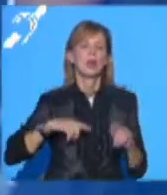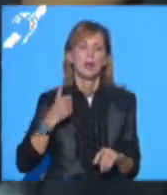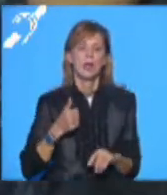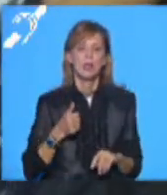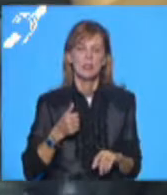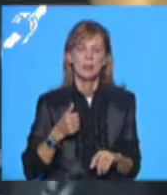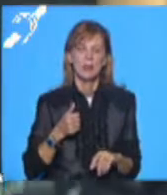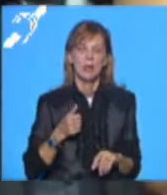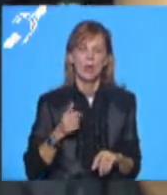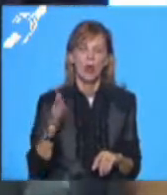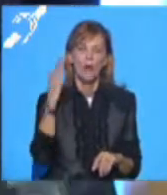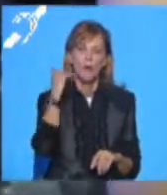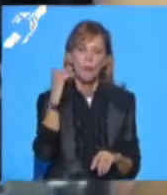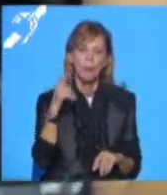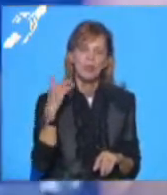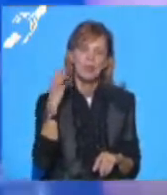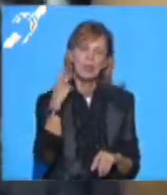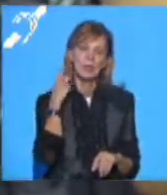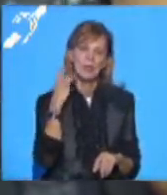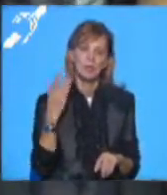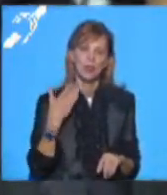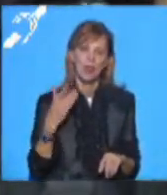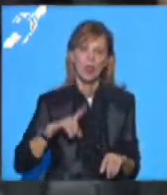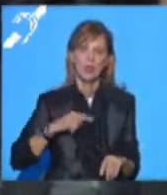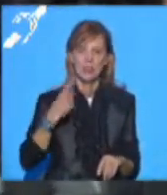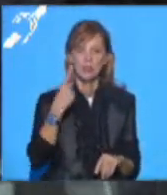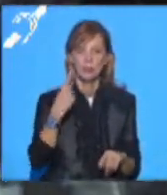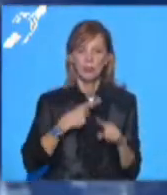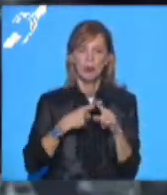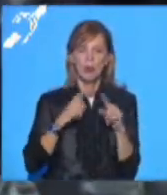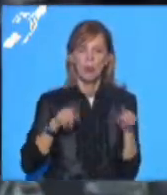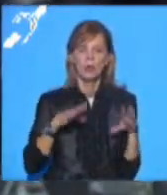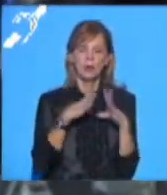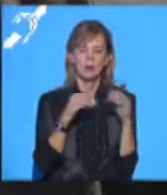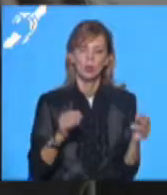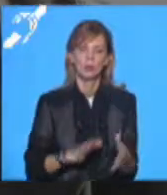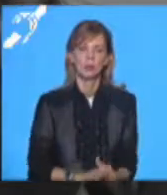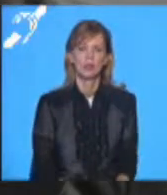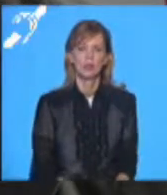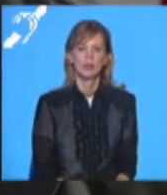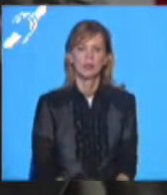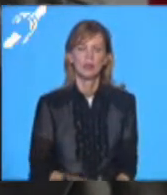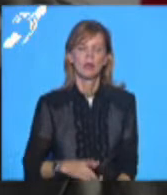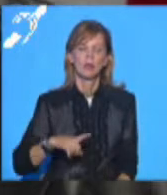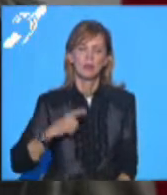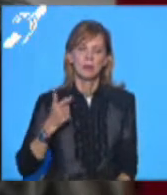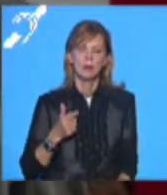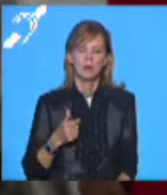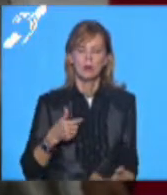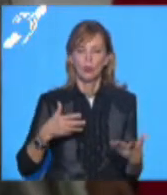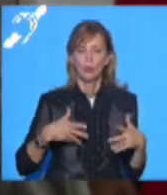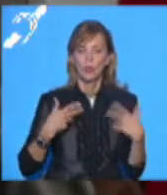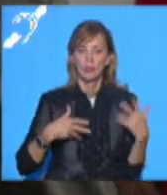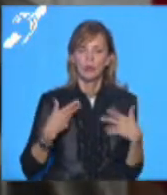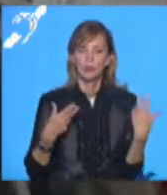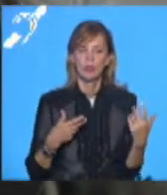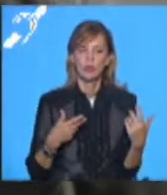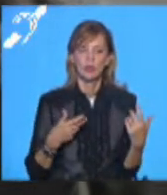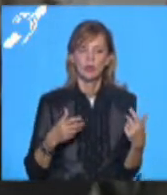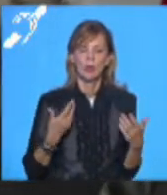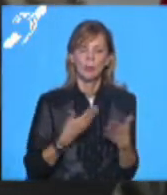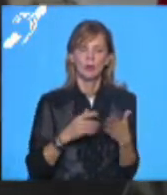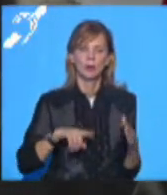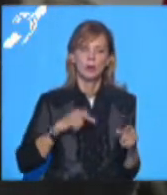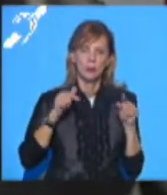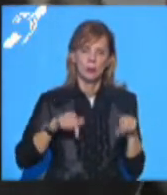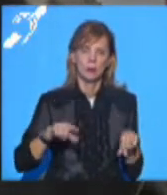vorba despre Georgia Cioni din Grecia, care se află pentru prima dată în România. I'm very happy. Sunt foarte fericită să mă aflu aici.